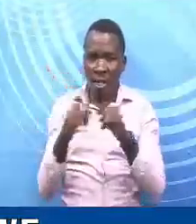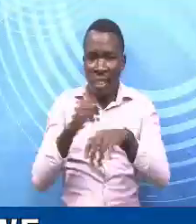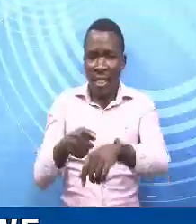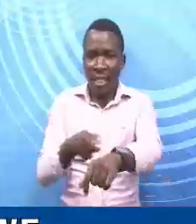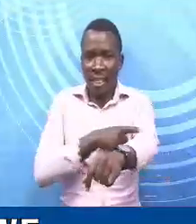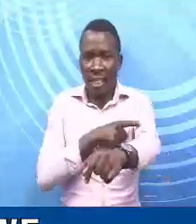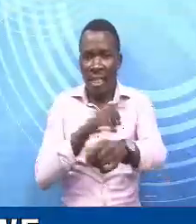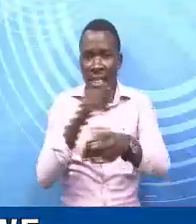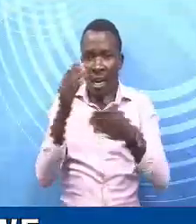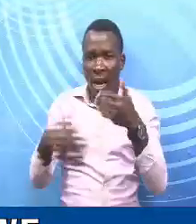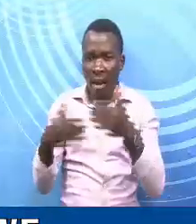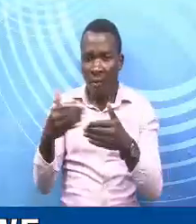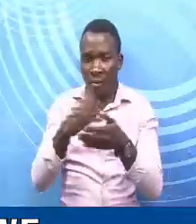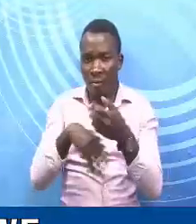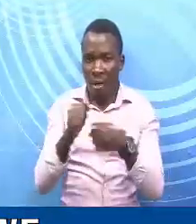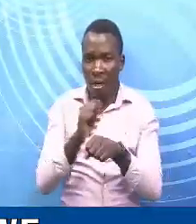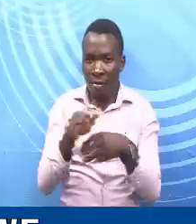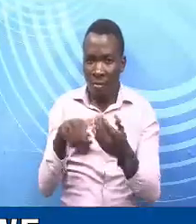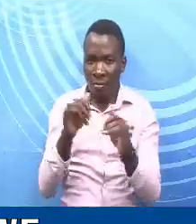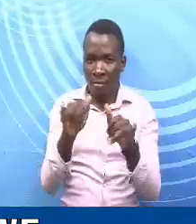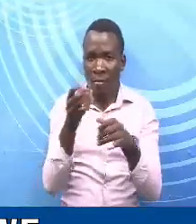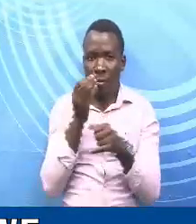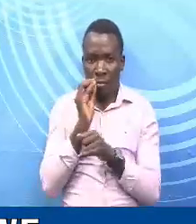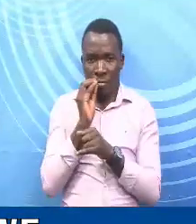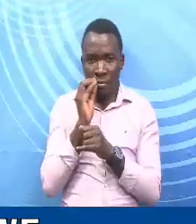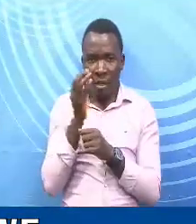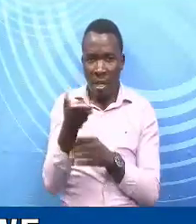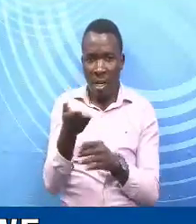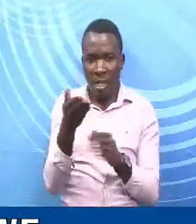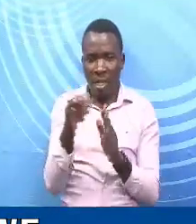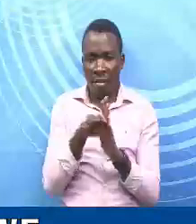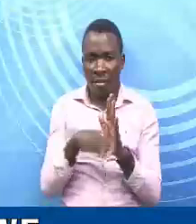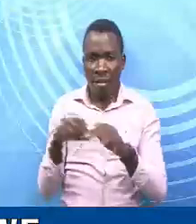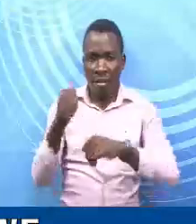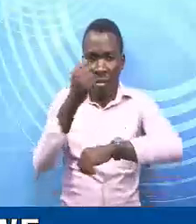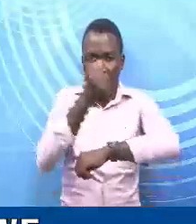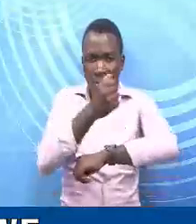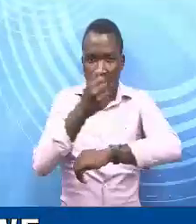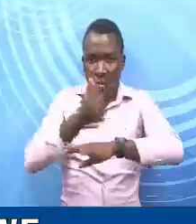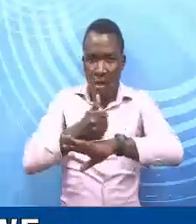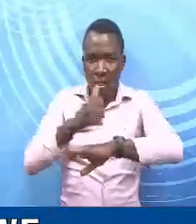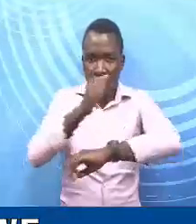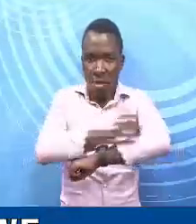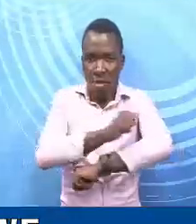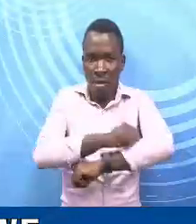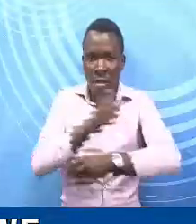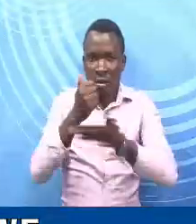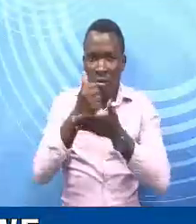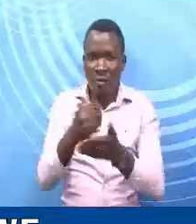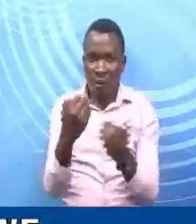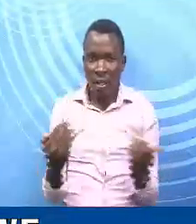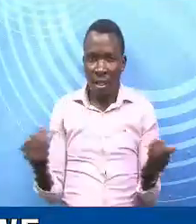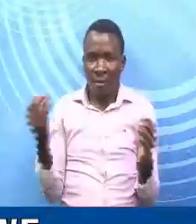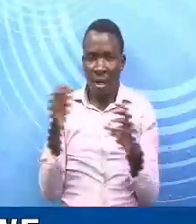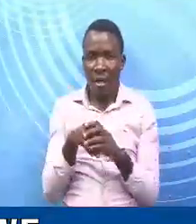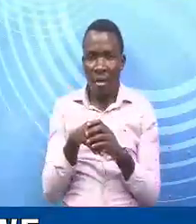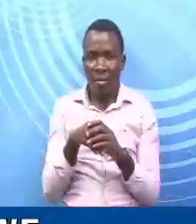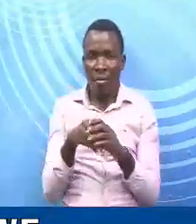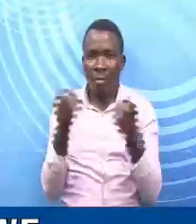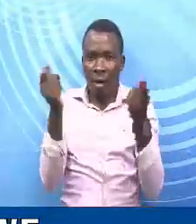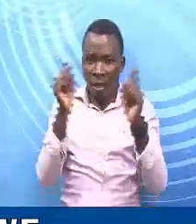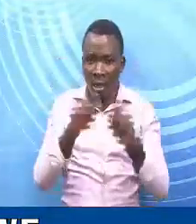rugo. Hariho gahunda twashyizeho nk'ishuri byo kuzafasha abana mu kiriya gihe cy'ama weekend, ubwo ndavuga ku wa